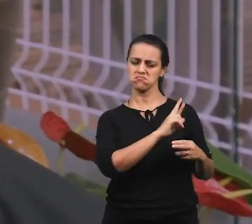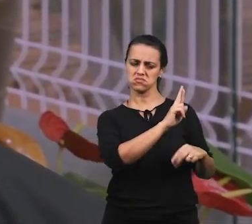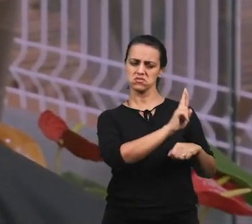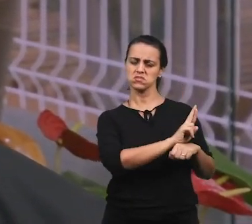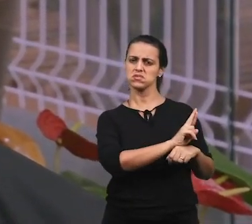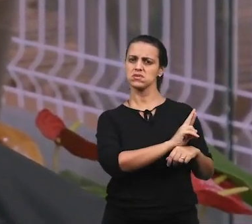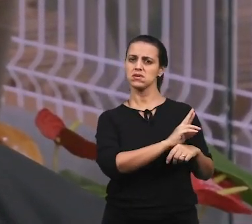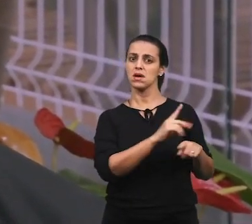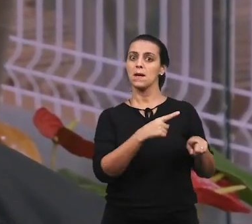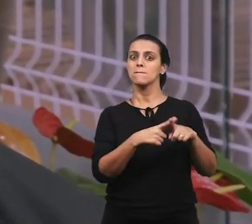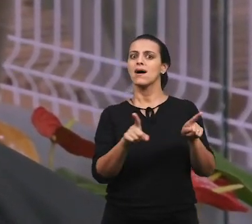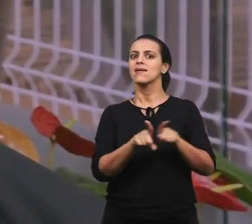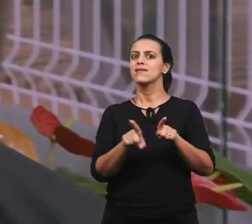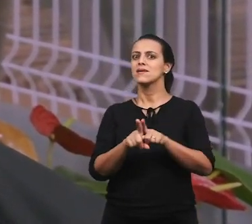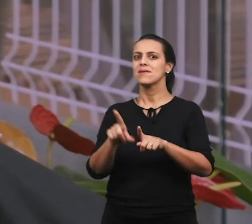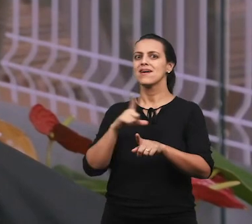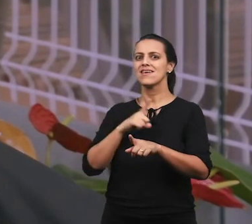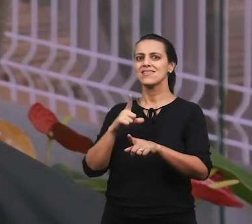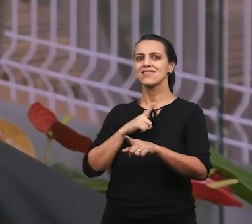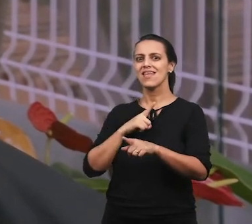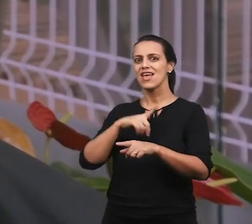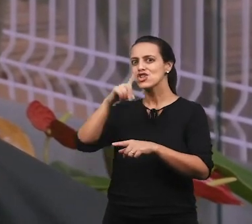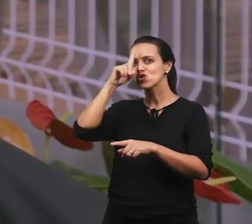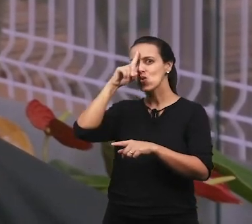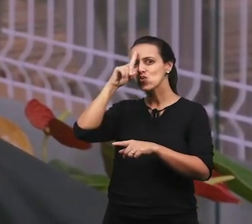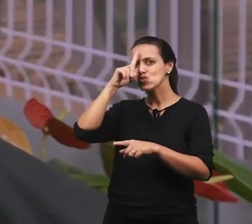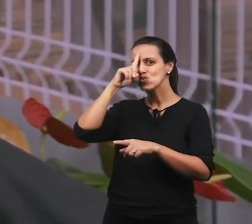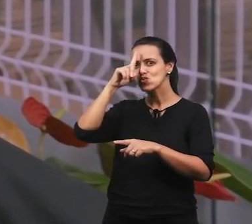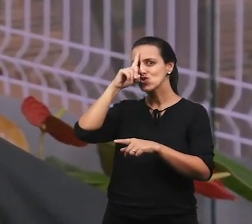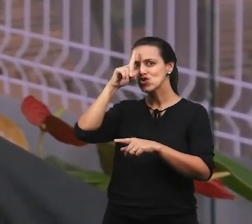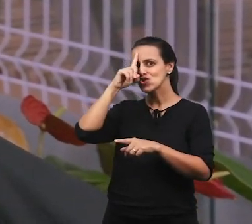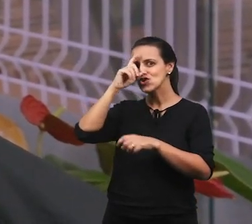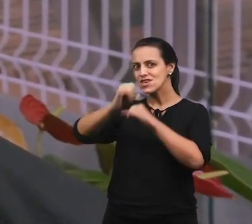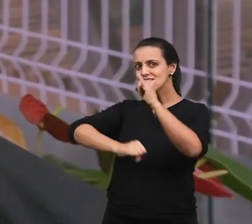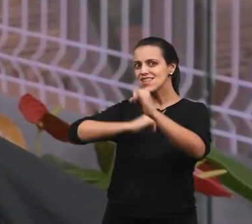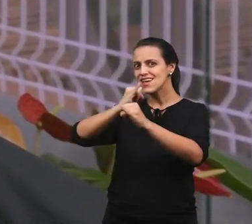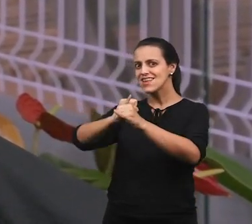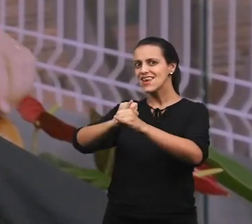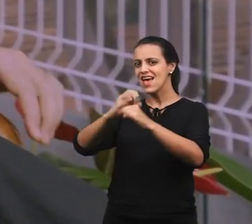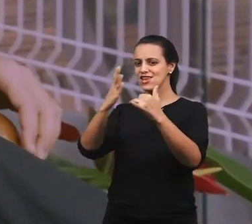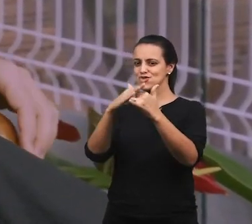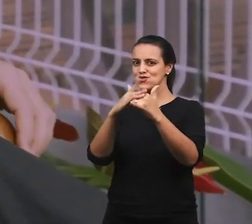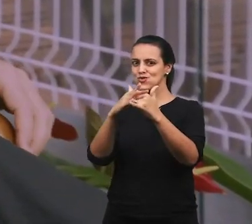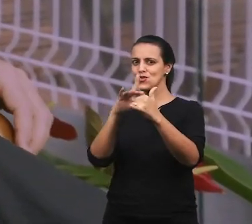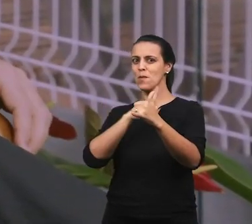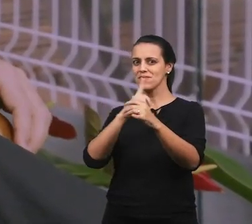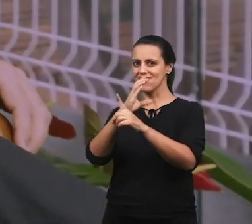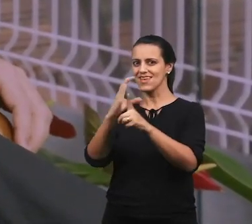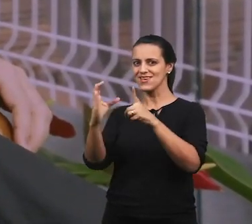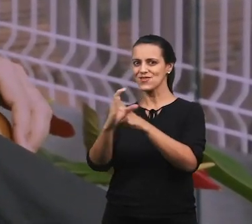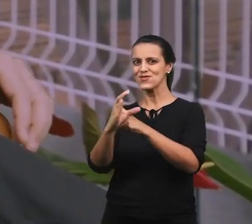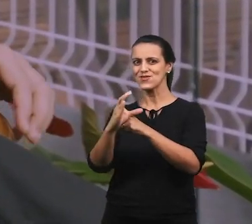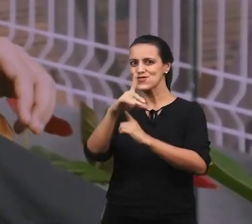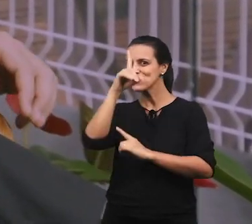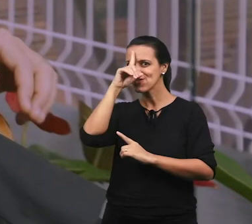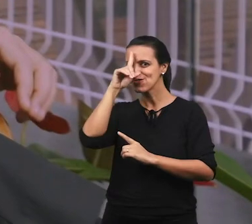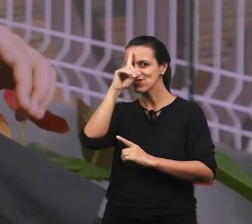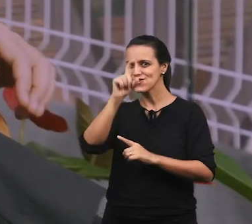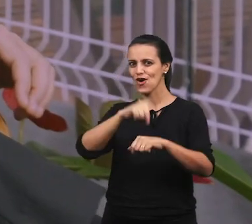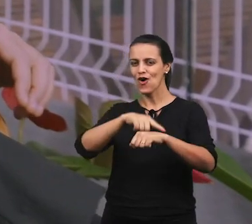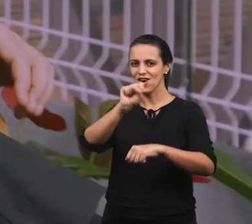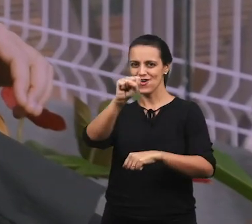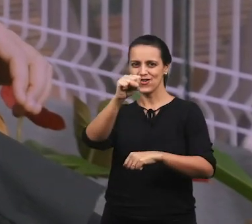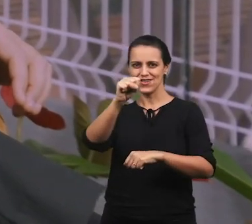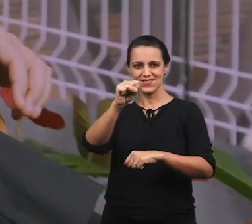Министерства здравоохранения, но мы также продолжаем транслировать наши служения каждый день на нашем канале на YouTube